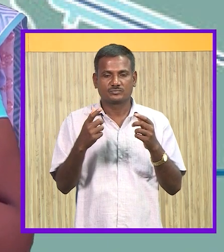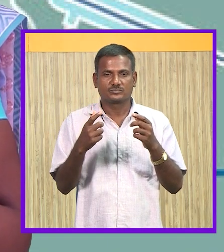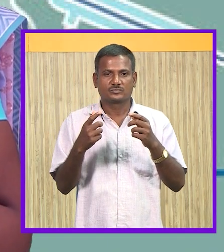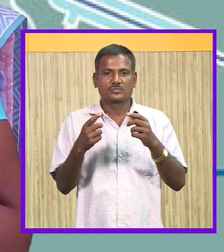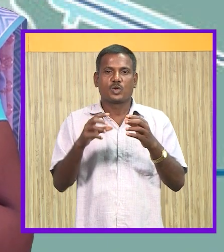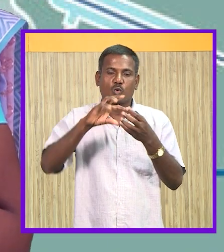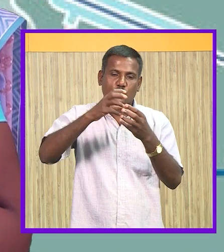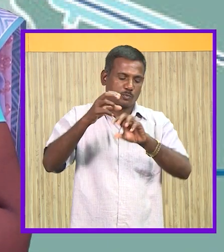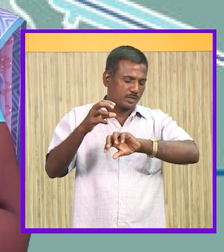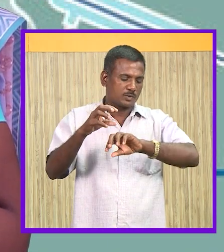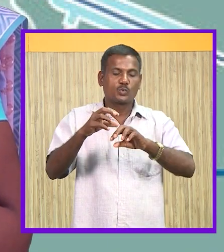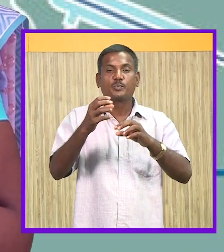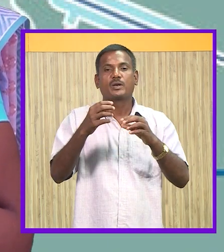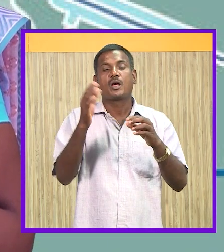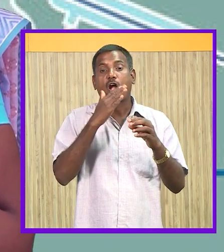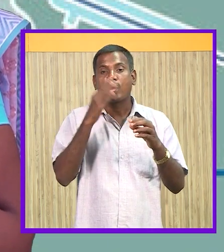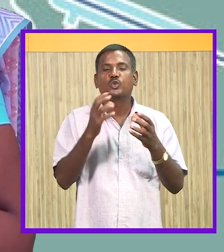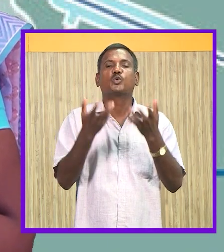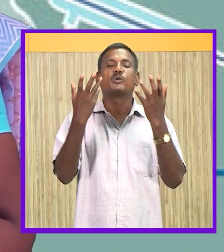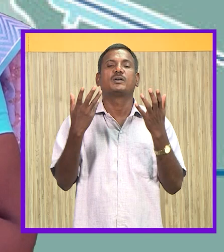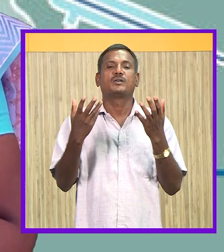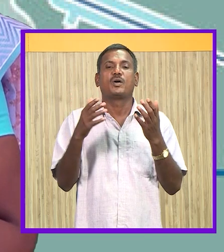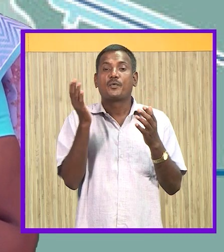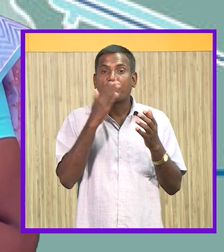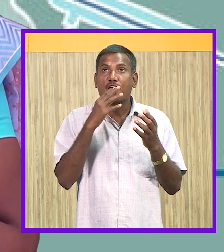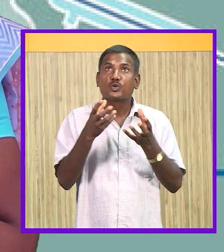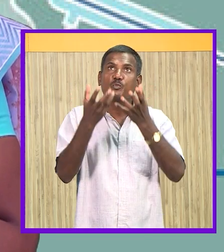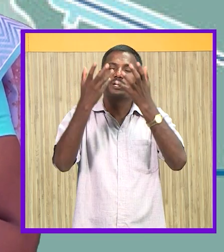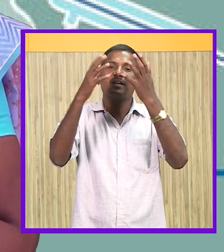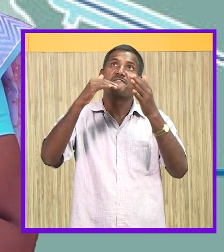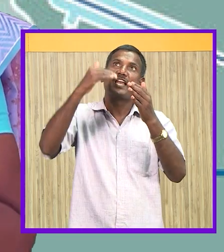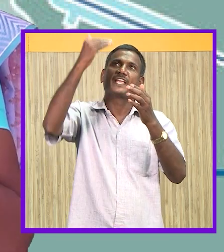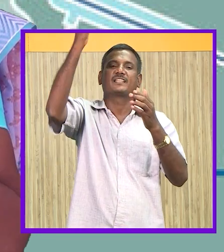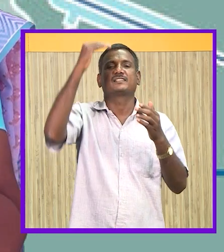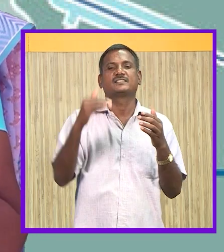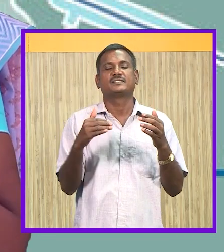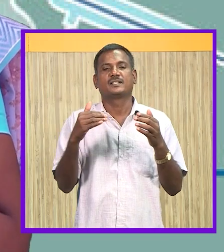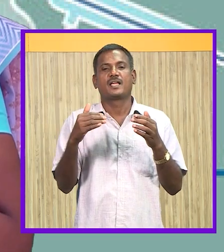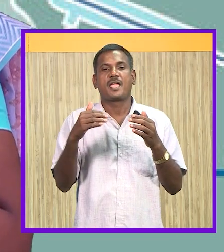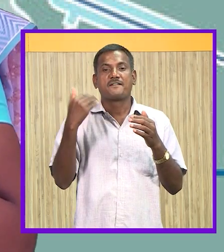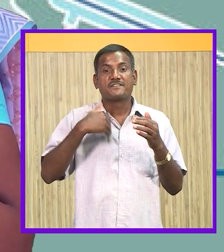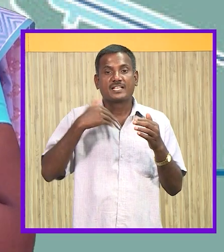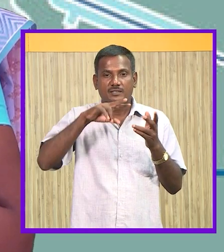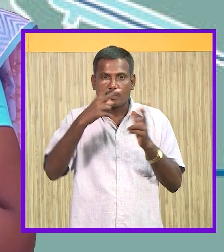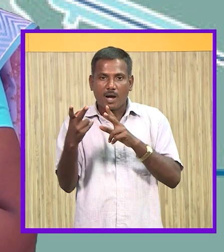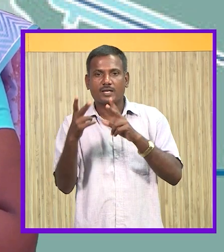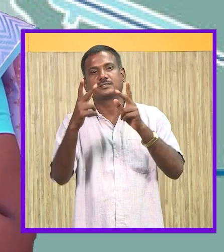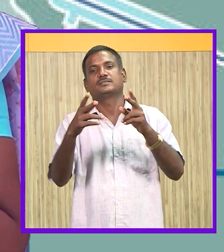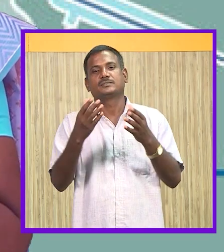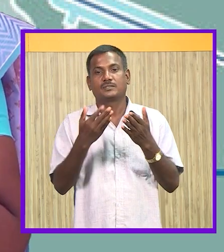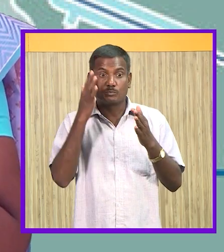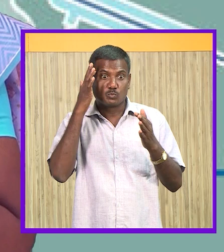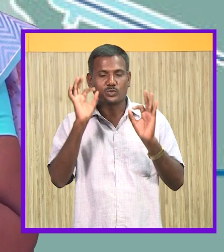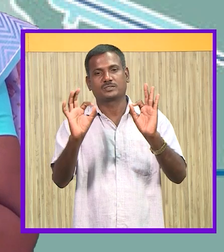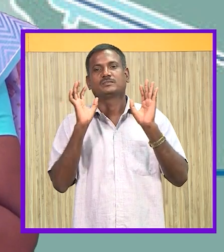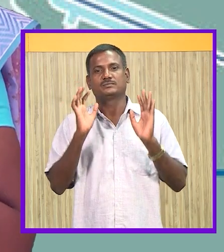அப்போ குமிழ்கள், அதாவது காற்று குமிழ்கள் அல்லது வாயு குமிழ்கள் வெளியேறுதல் அங்கே வேதிவினை நடைபெற்றிருக்கு என்பதை